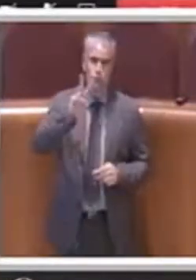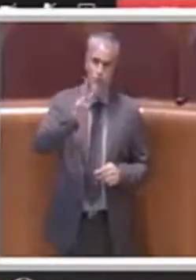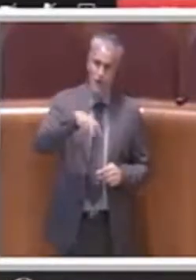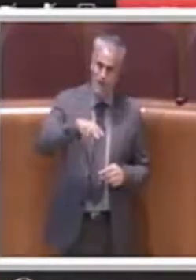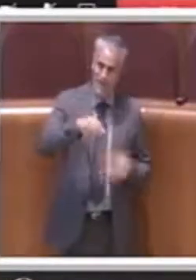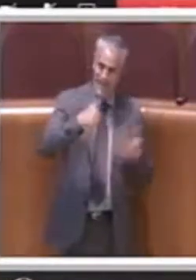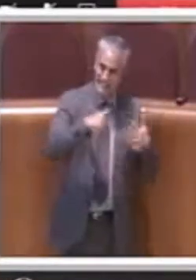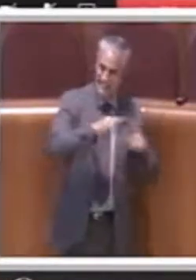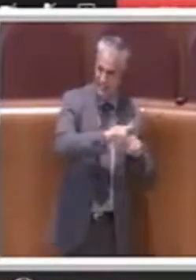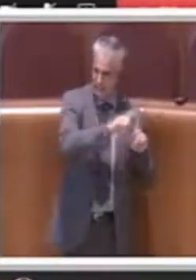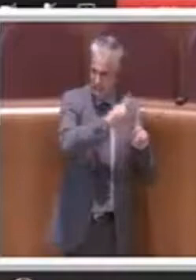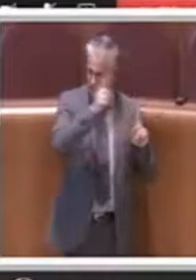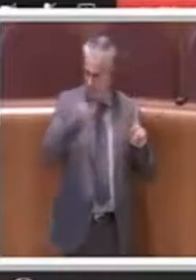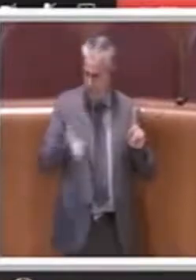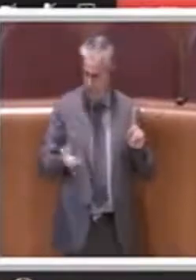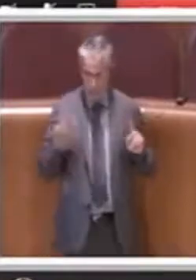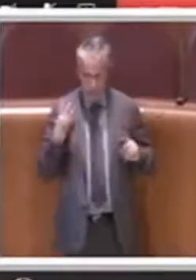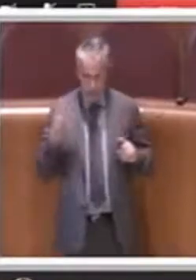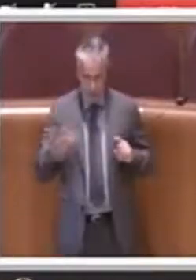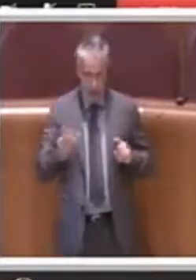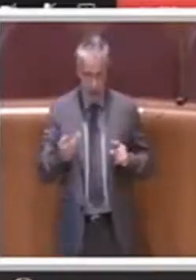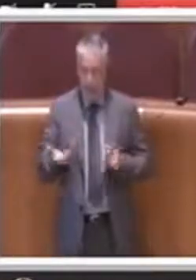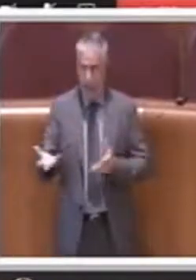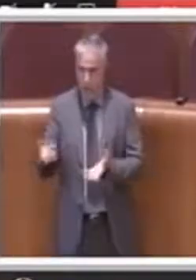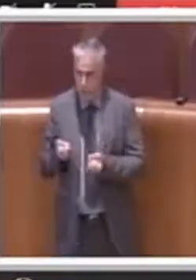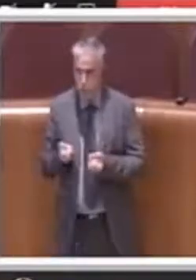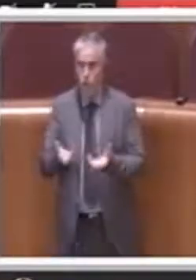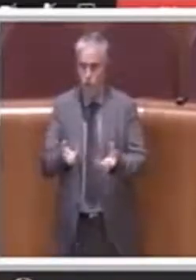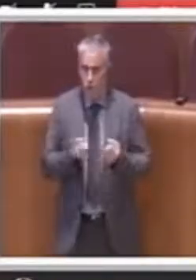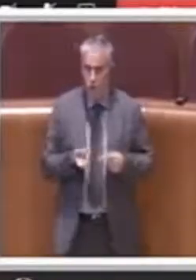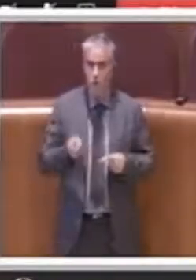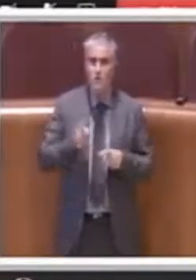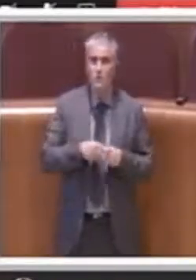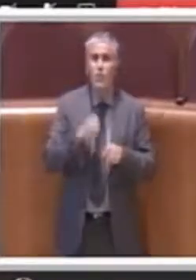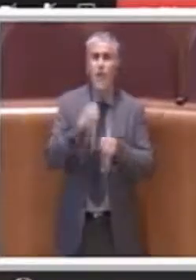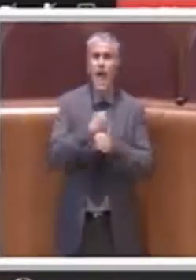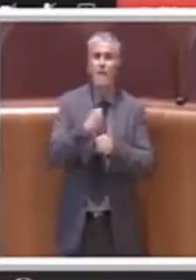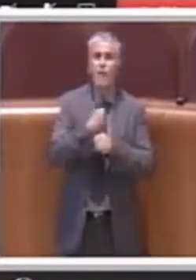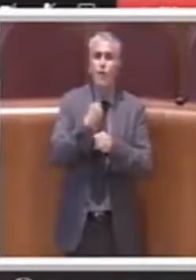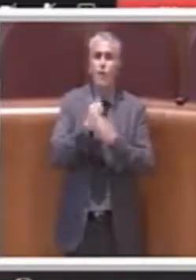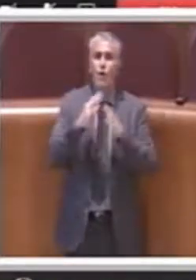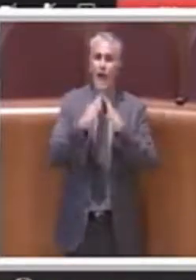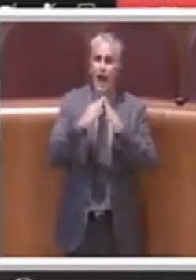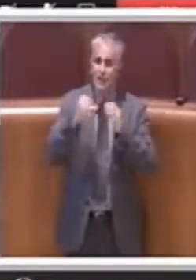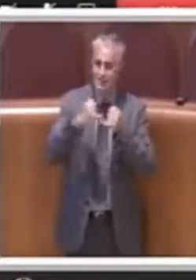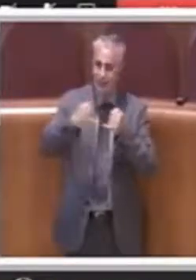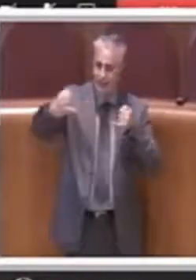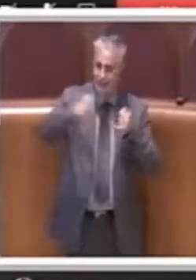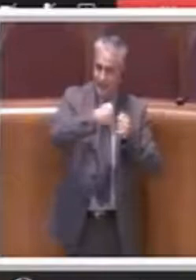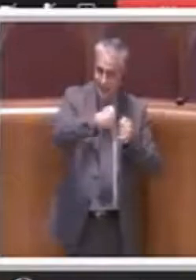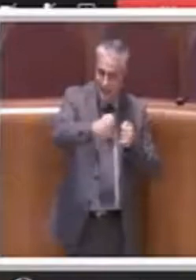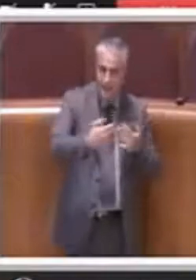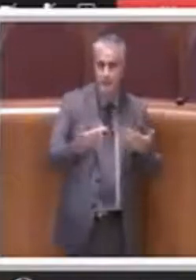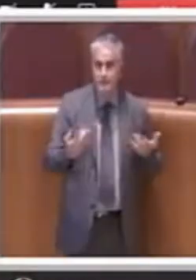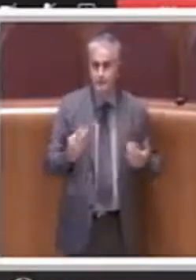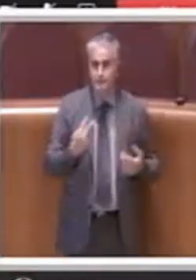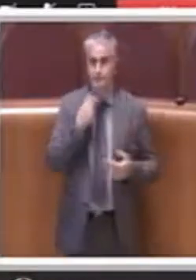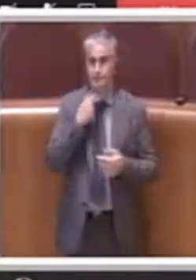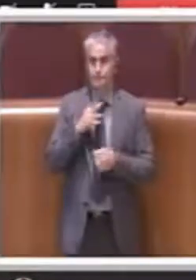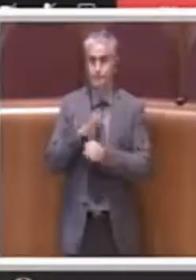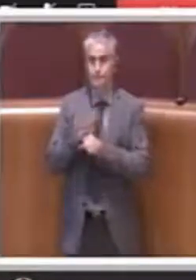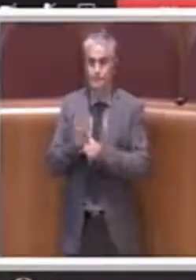iniziato a riassumere. E poi lo smart working, che è stato tanto criticato comunque nelle sue modalità, ma il Covid è vero che ha